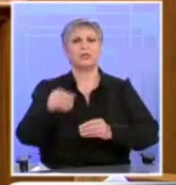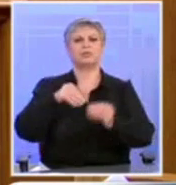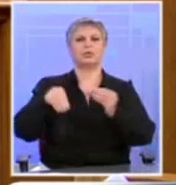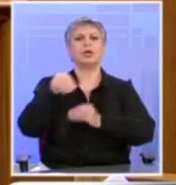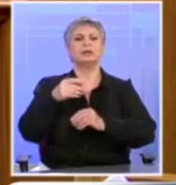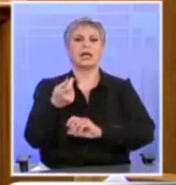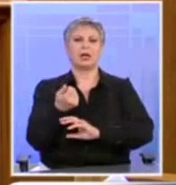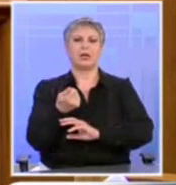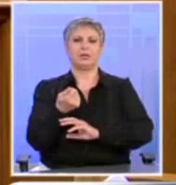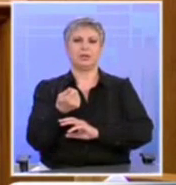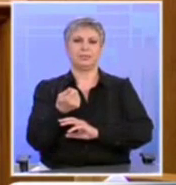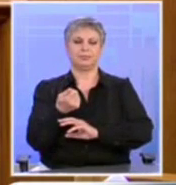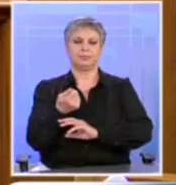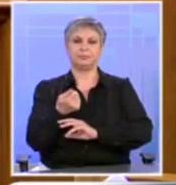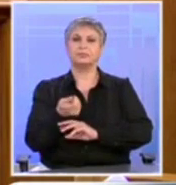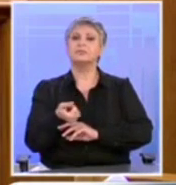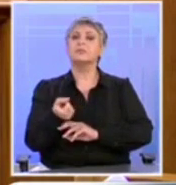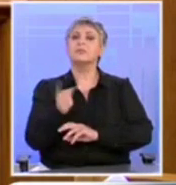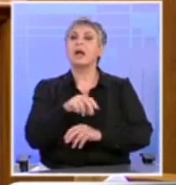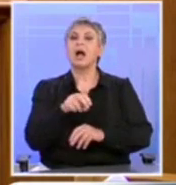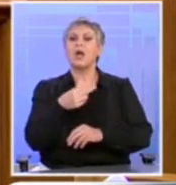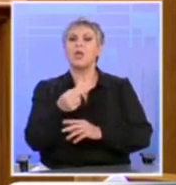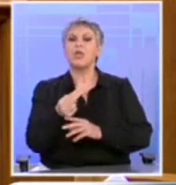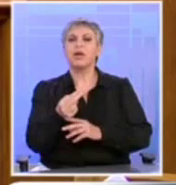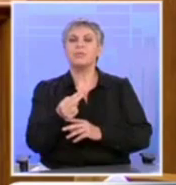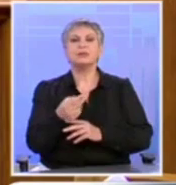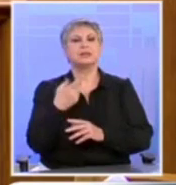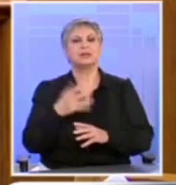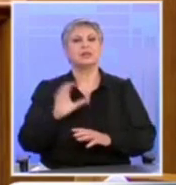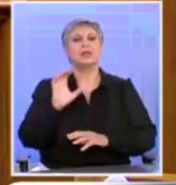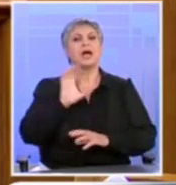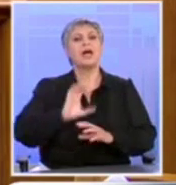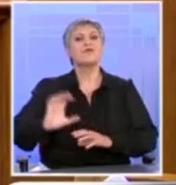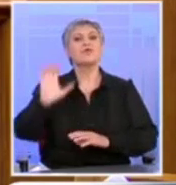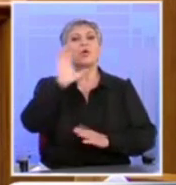Επίσης, άλλο ζήτημα, ευρωπαϊκό δίκαιο και όχι